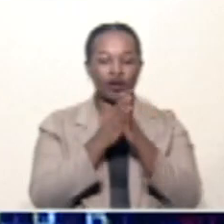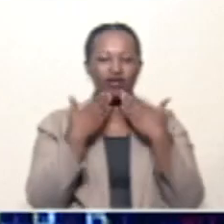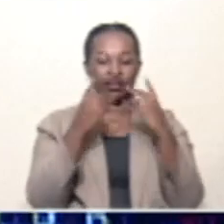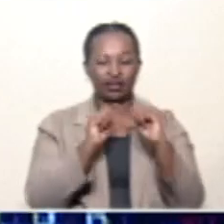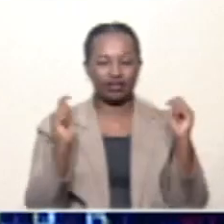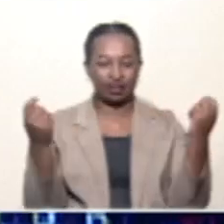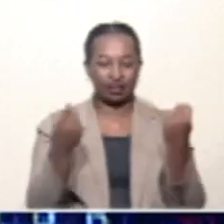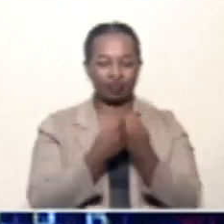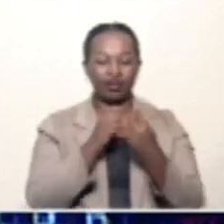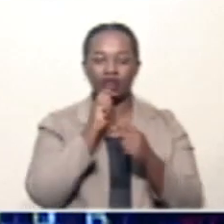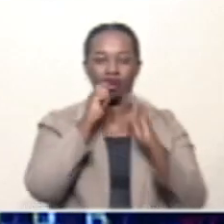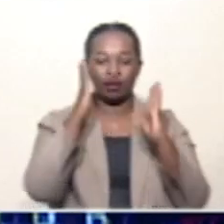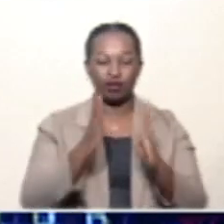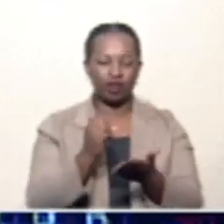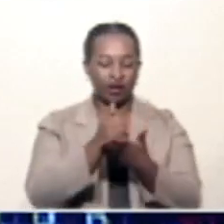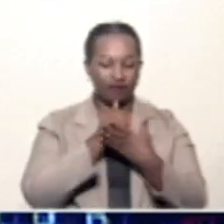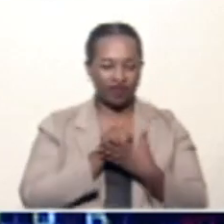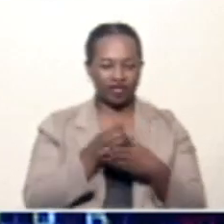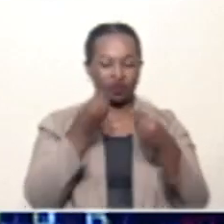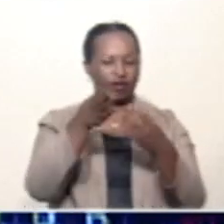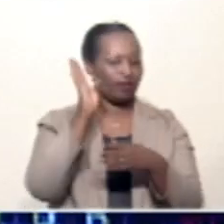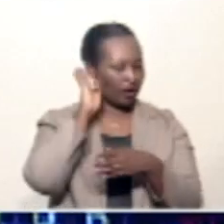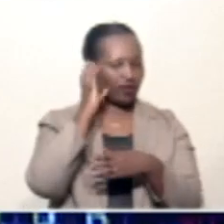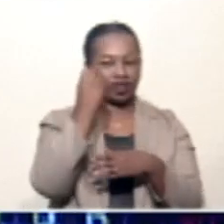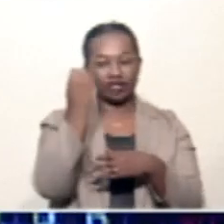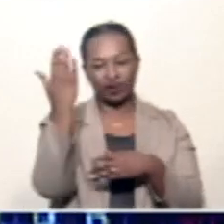n'ikipe y'abanyamakuru yamfashe kugira ngo aya makuru abagereho